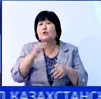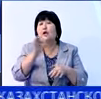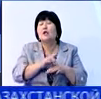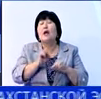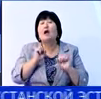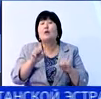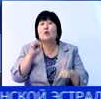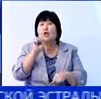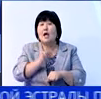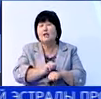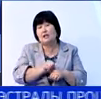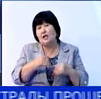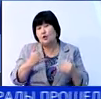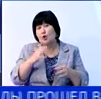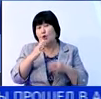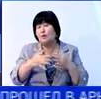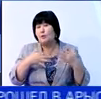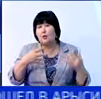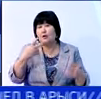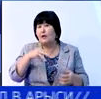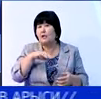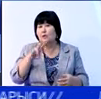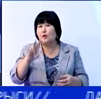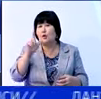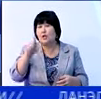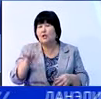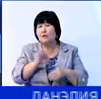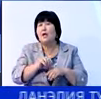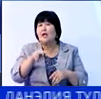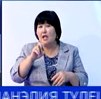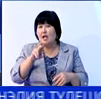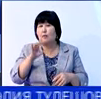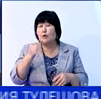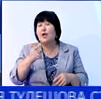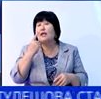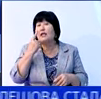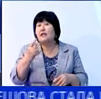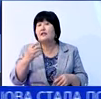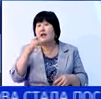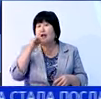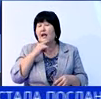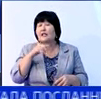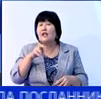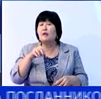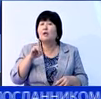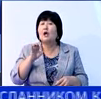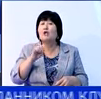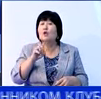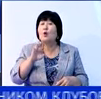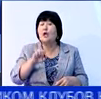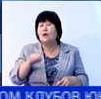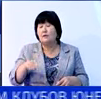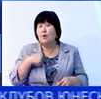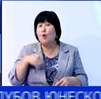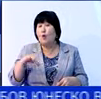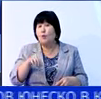можно остановить. Сегодня в мире более 20 миллионов человек, пораженных лепрой. Единственный в Казахстане лепрозорий в нашей области.